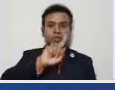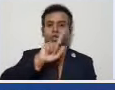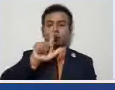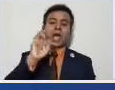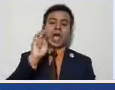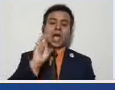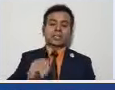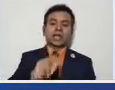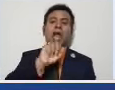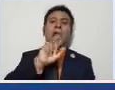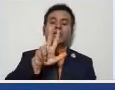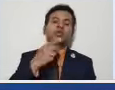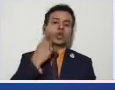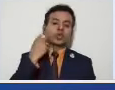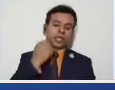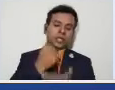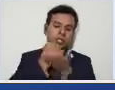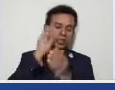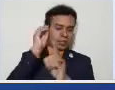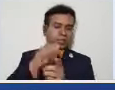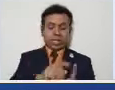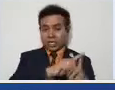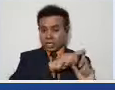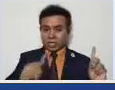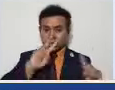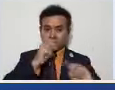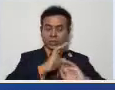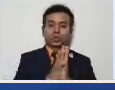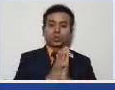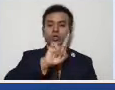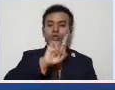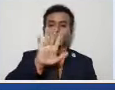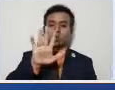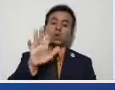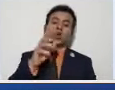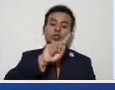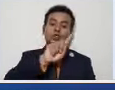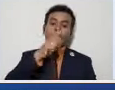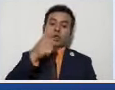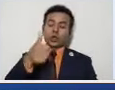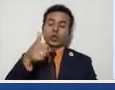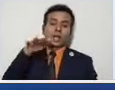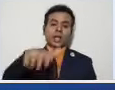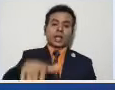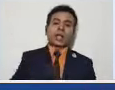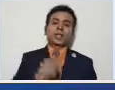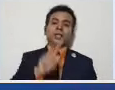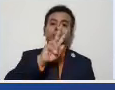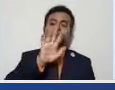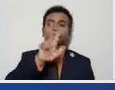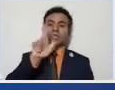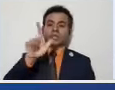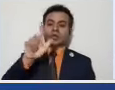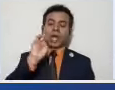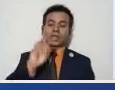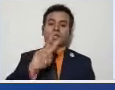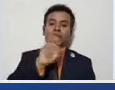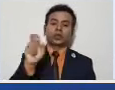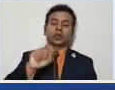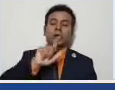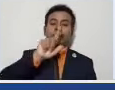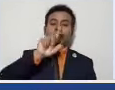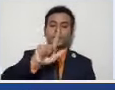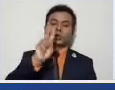মোবাইল ফোন এবং ওয়েবসাইটের মাধ্যমে গত 24 ঘন্টায় স্বাস্থ্য পরামর্শ দেওয়া হয়েছে 17,000 8 জনকে এবং এ পর্যন্ত